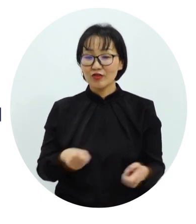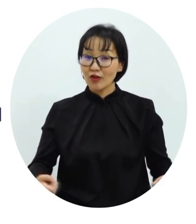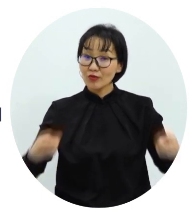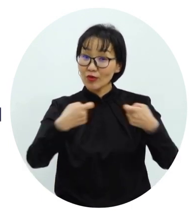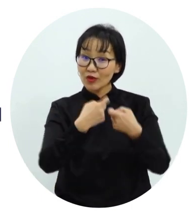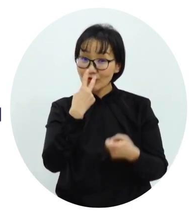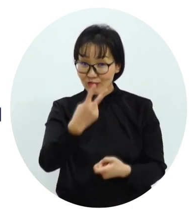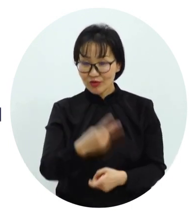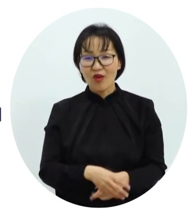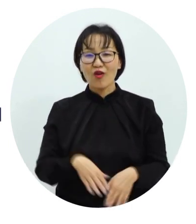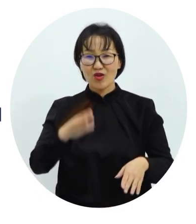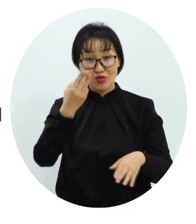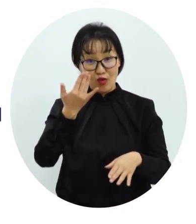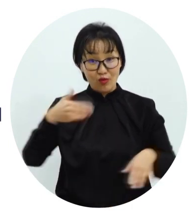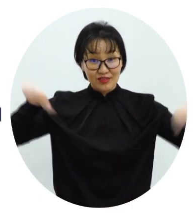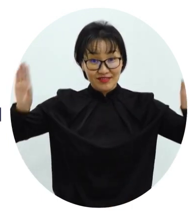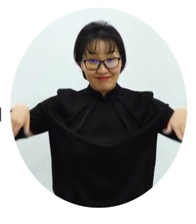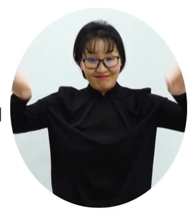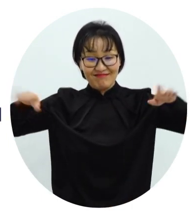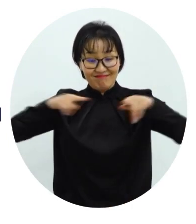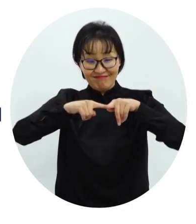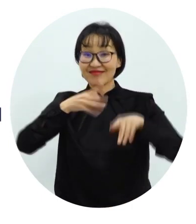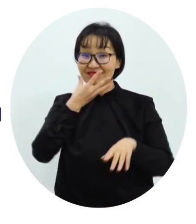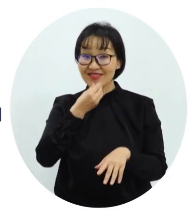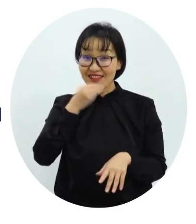Тулгы шууд нисэх сайхан.